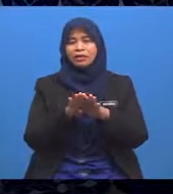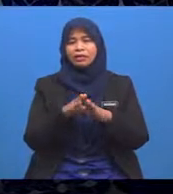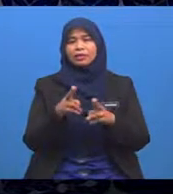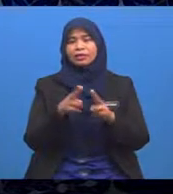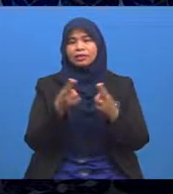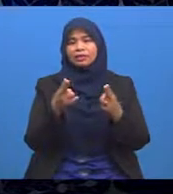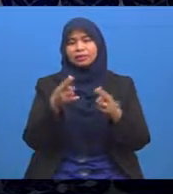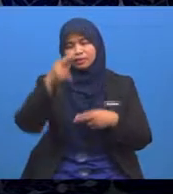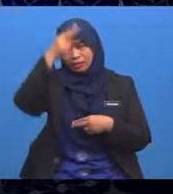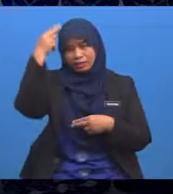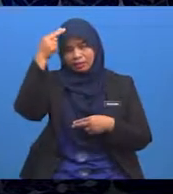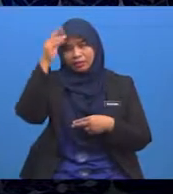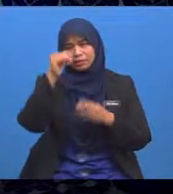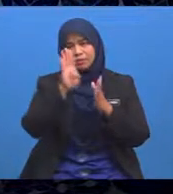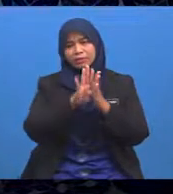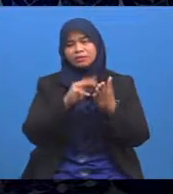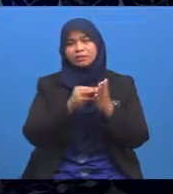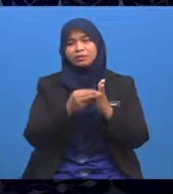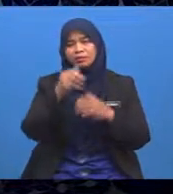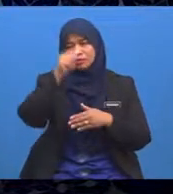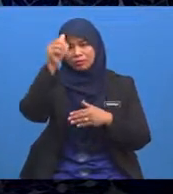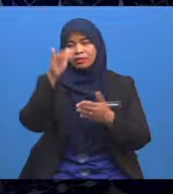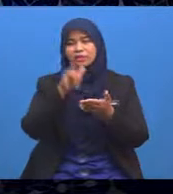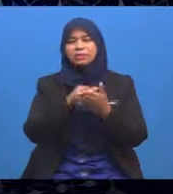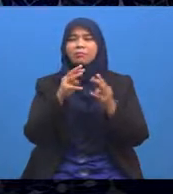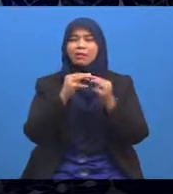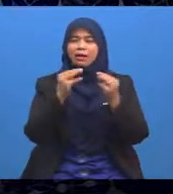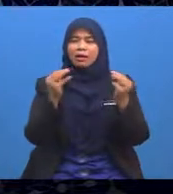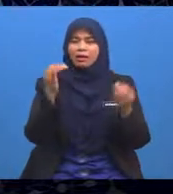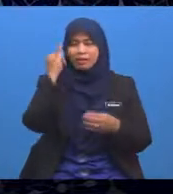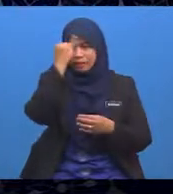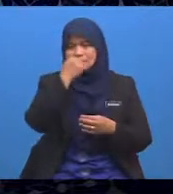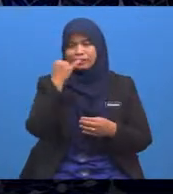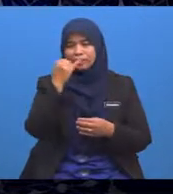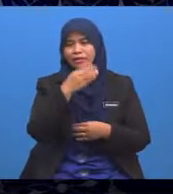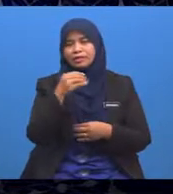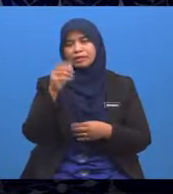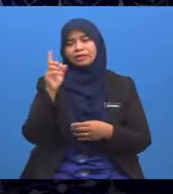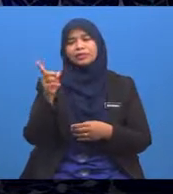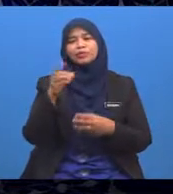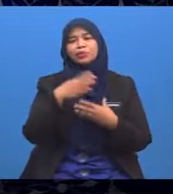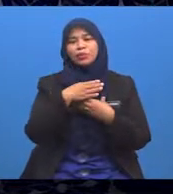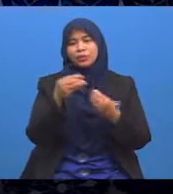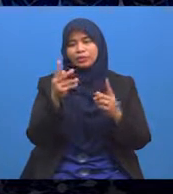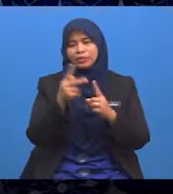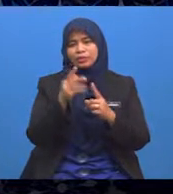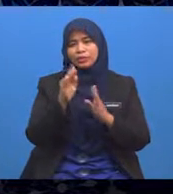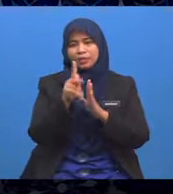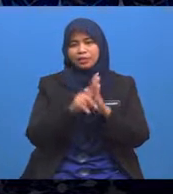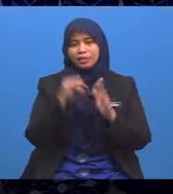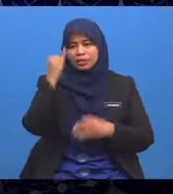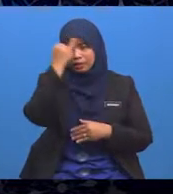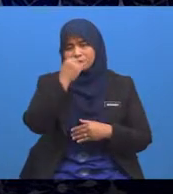yang bermaksud sesungguhnya Allah itu maha indah dan dia sukakan keindahan.